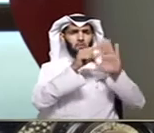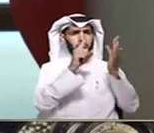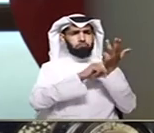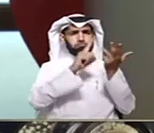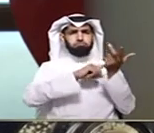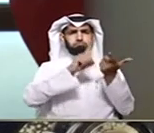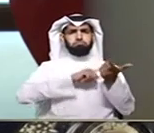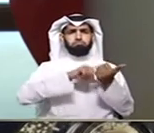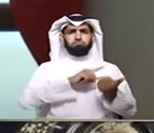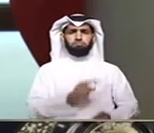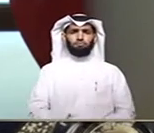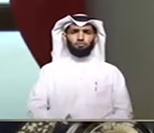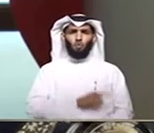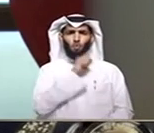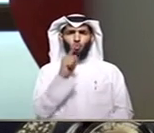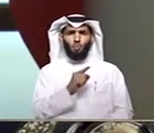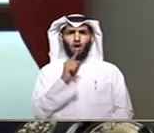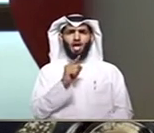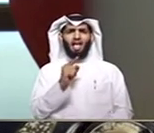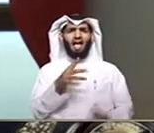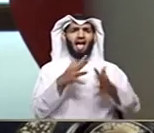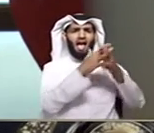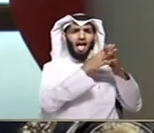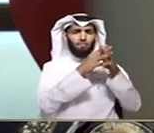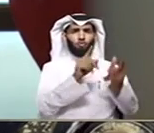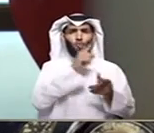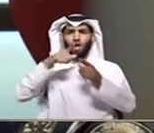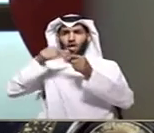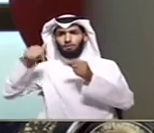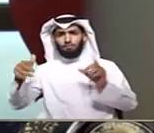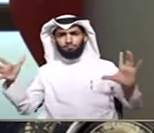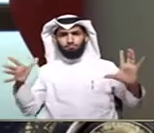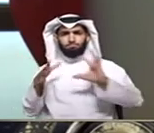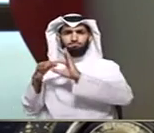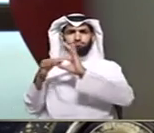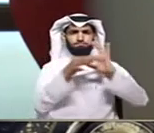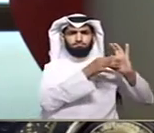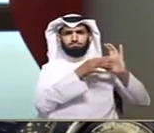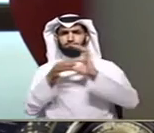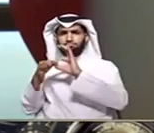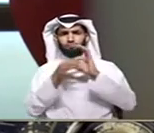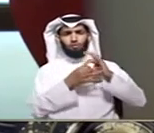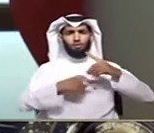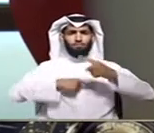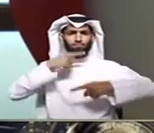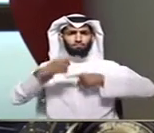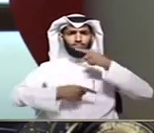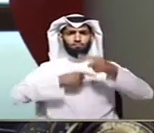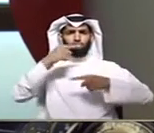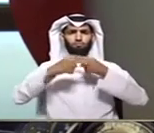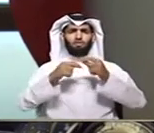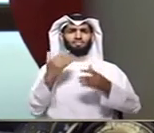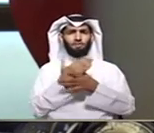اللقاء. العلاقات الأمريكية الخليجية هامة جدا، وهي تتجسد في الزيارات المتكررة للقادة الخليجيين إلى